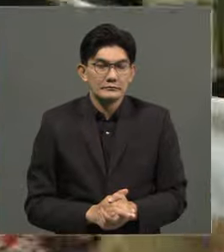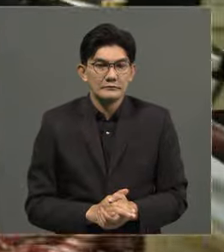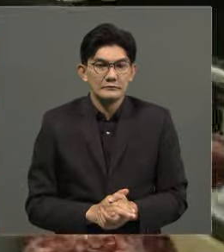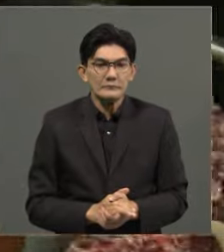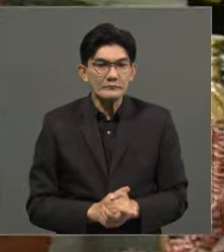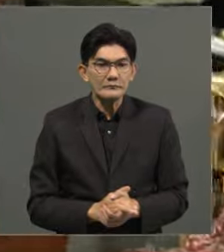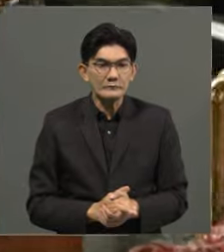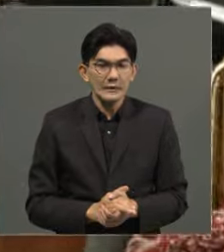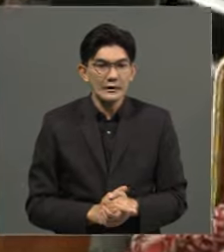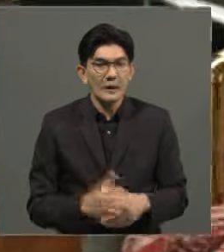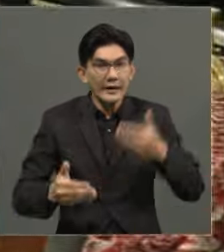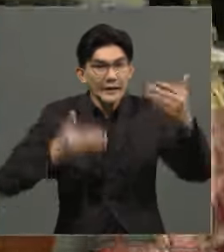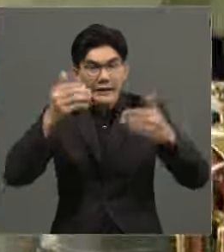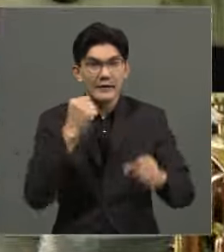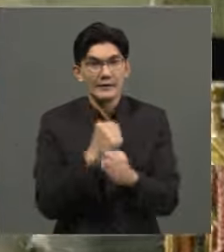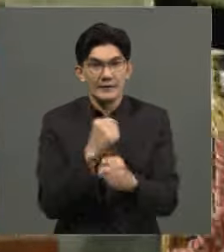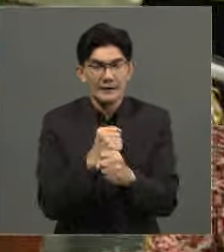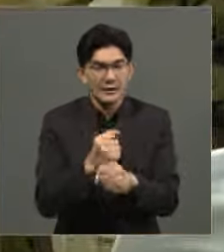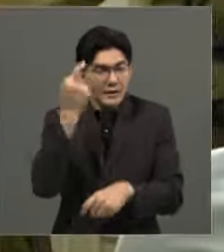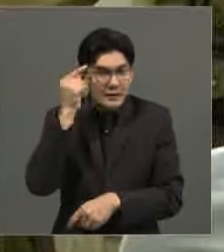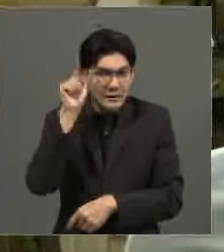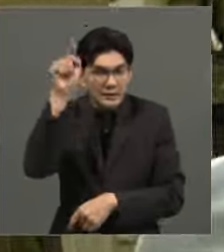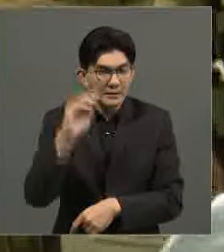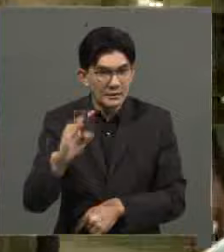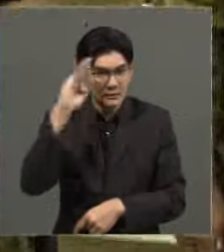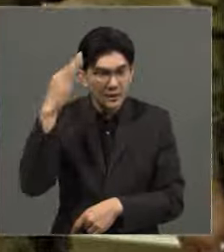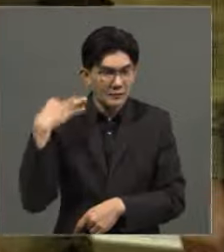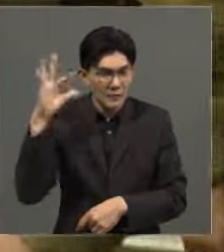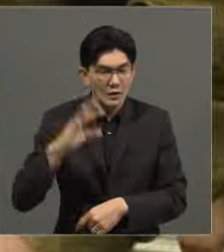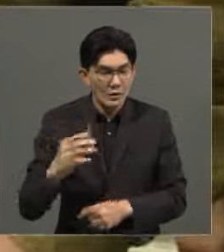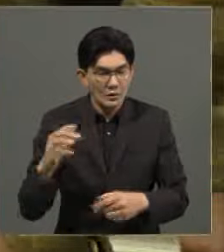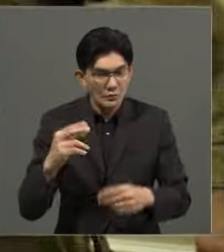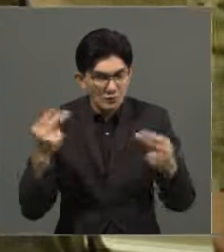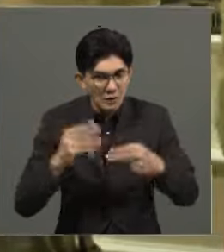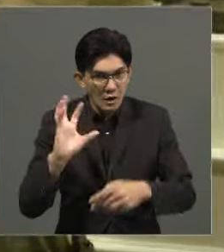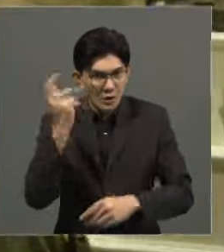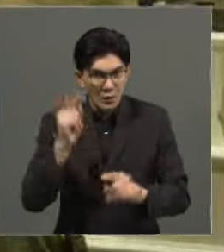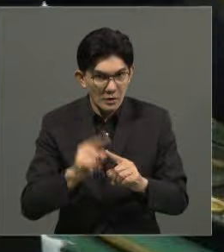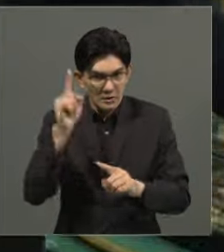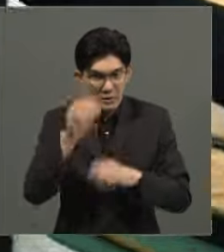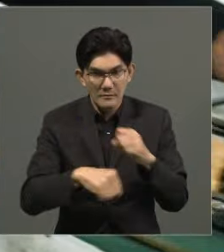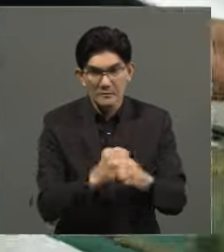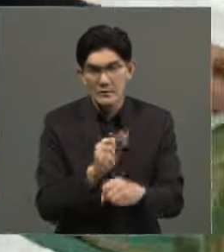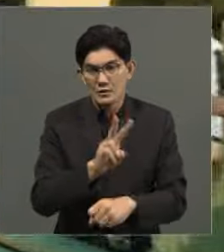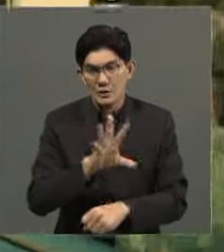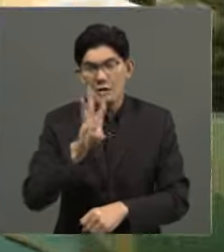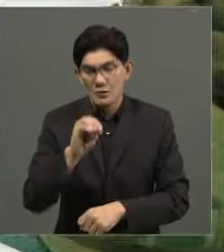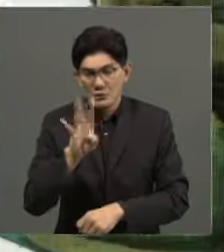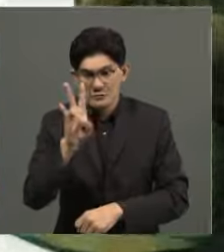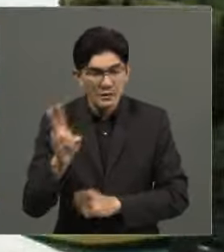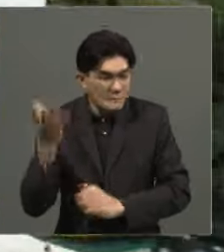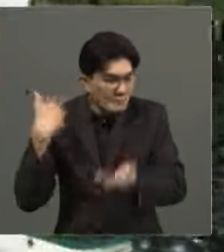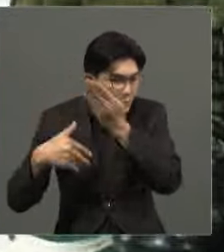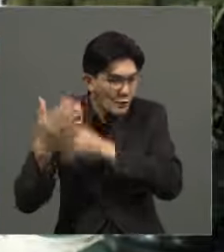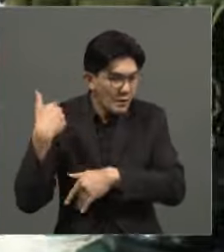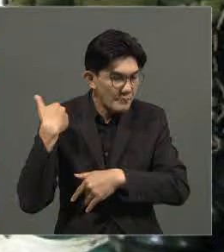นอกจากนี้ได้จัดแสดงนิทรรศการเนื่องในวันที่ระลึกทหารอาสาสงครามโลกครั้งที่1ประจำปี2567ซึ่งมีประวัติความเ